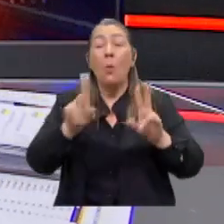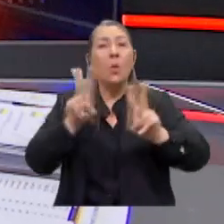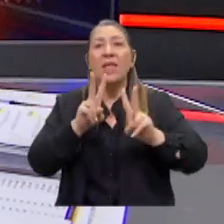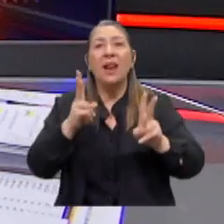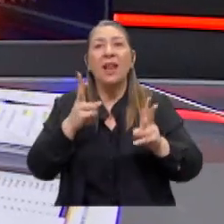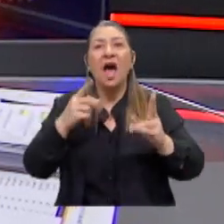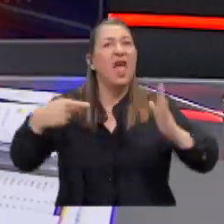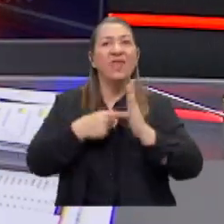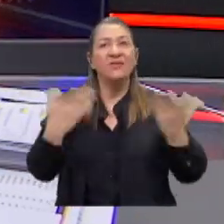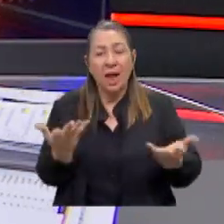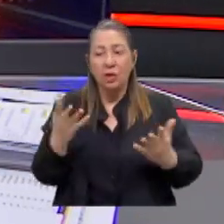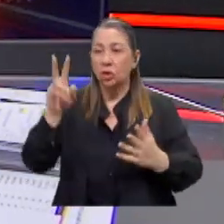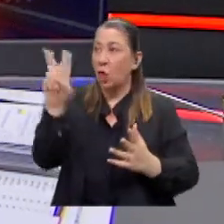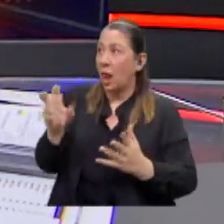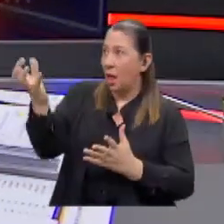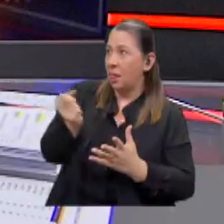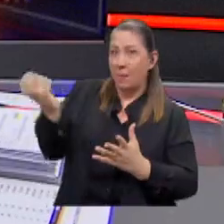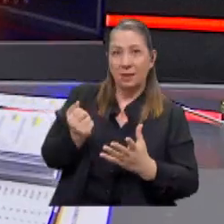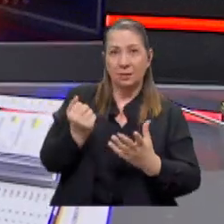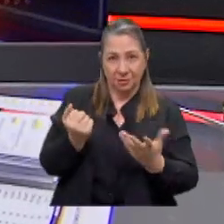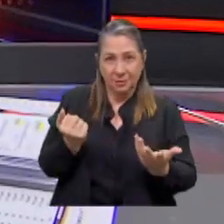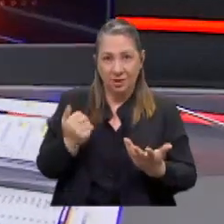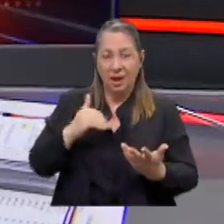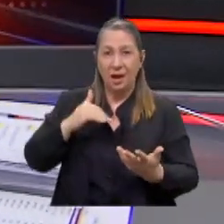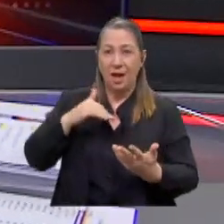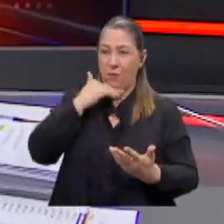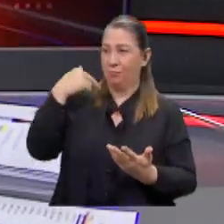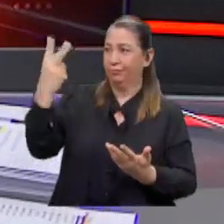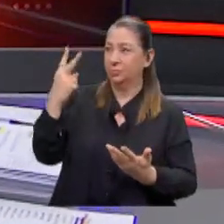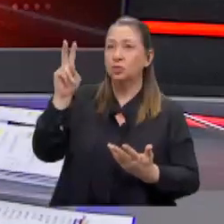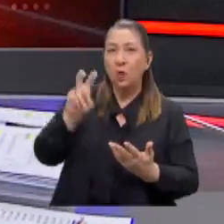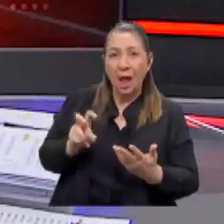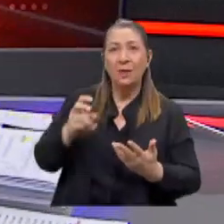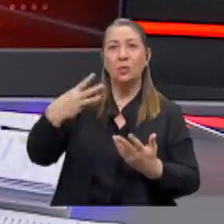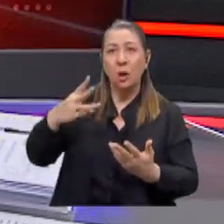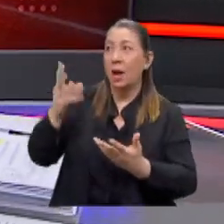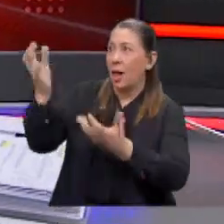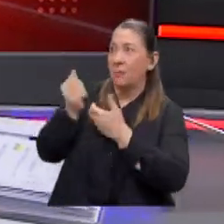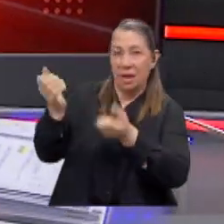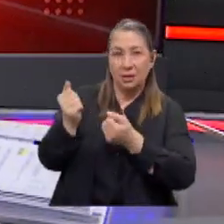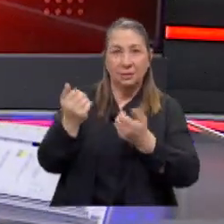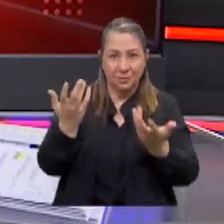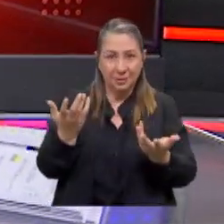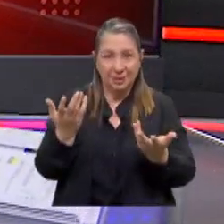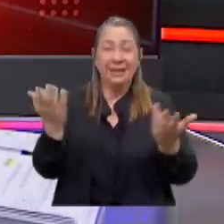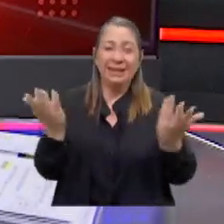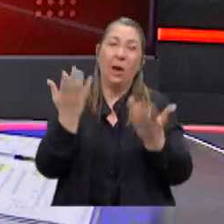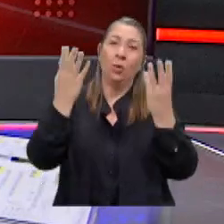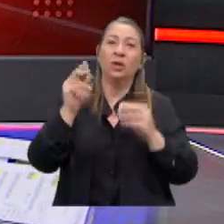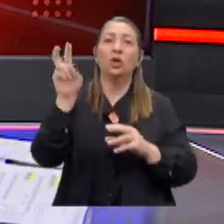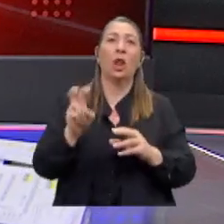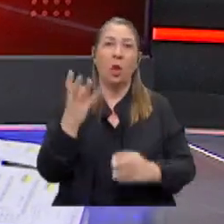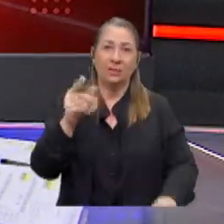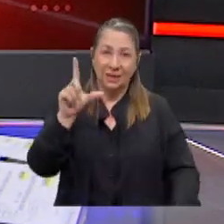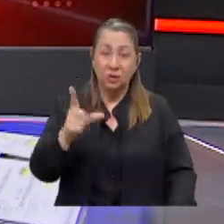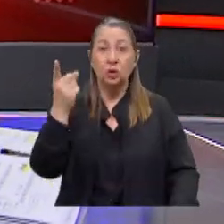amacı döviz elde etmekti. Yabancı para cinsinden. Onlar da convertible olmalı. İşte ne olmalı? Dolar